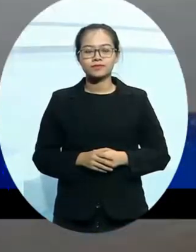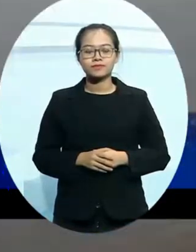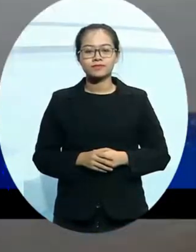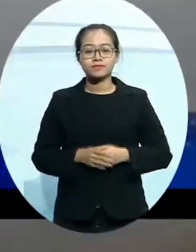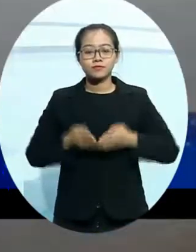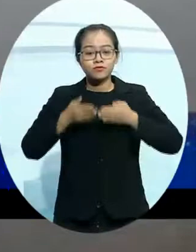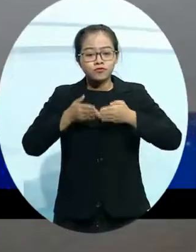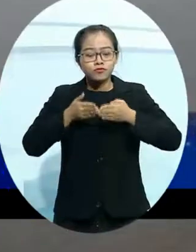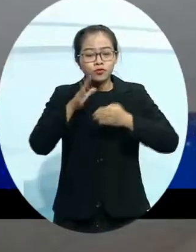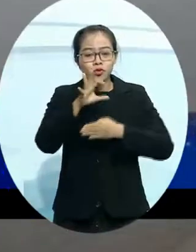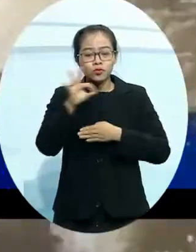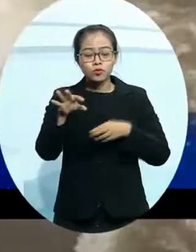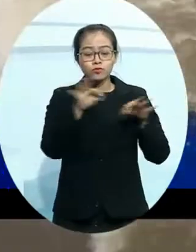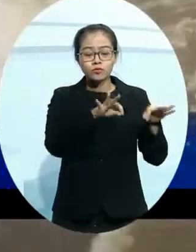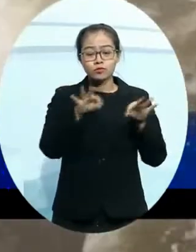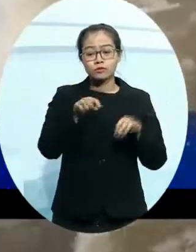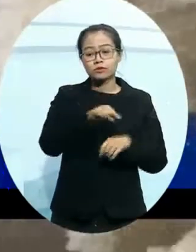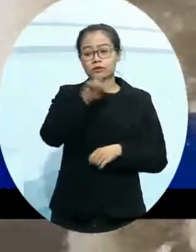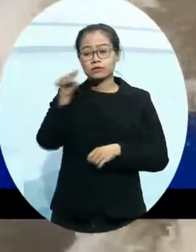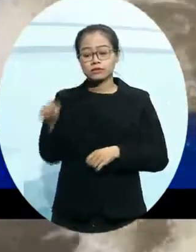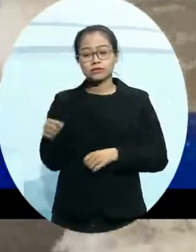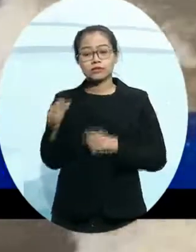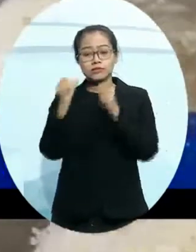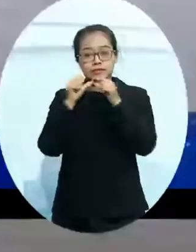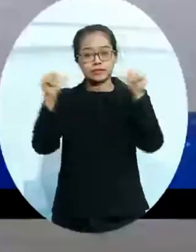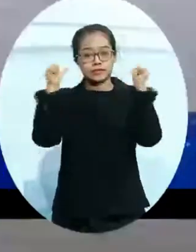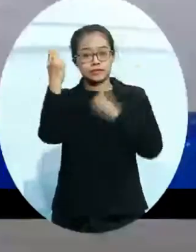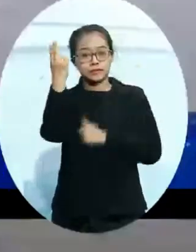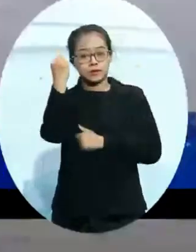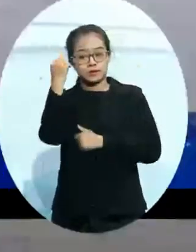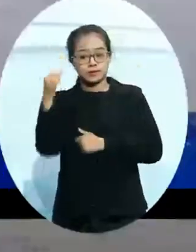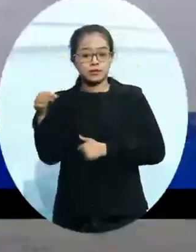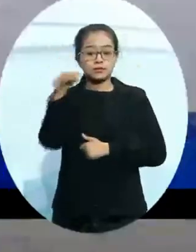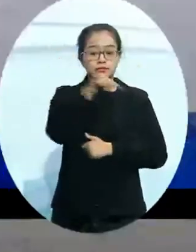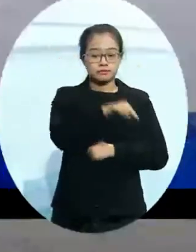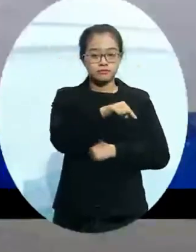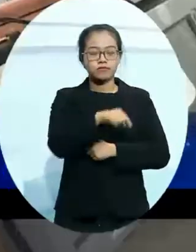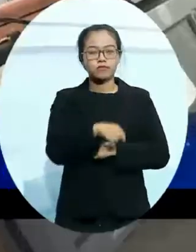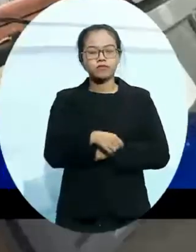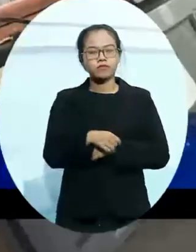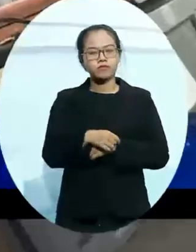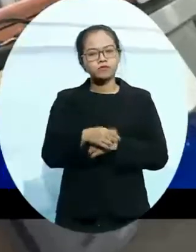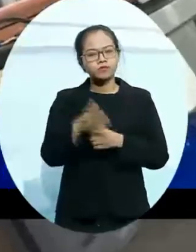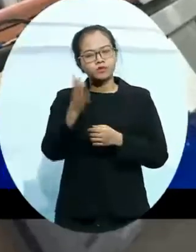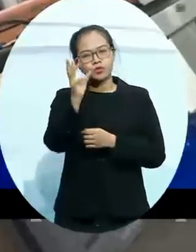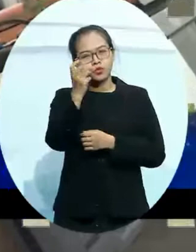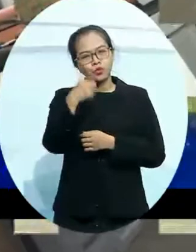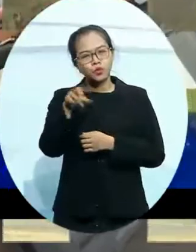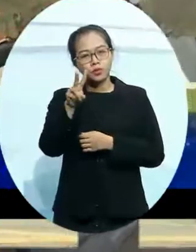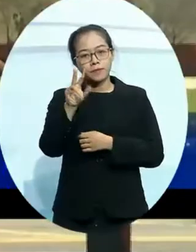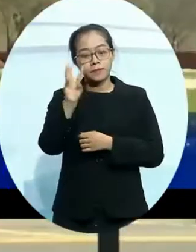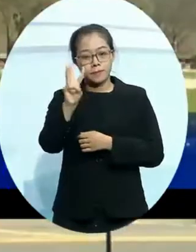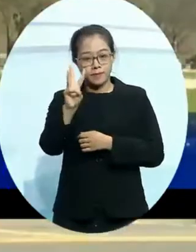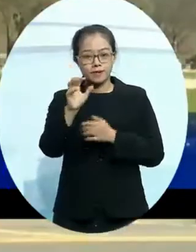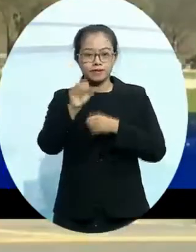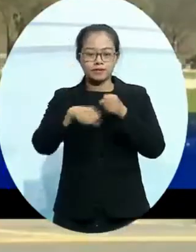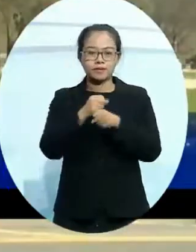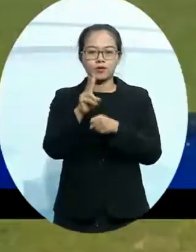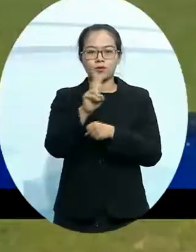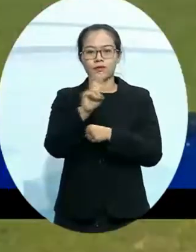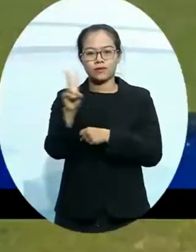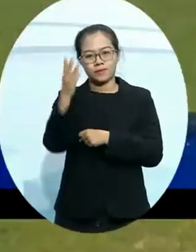Hai tuyến tàu cao tốc từ Thành phố Hồ Chí Minh đi Tiền Giang, Bến Tre và ngược lại dự kiến được khai thác trong quý 3 2022.